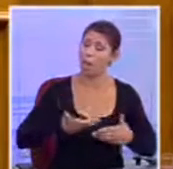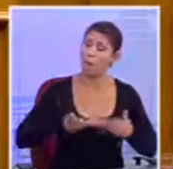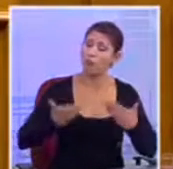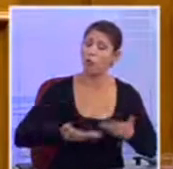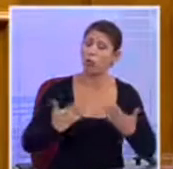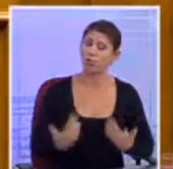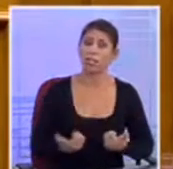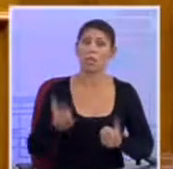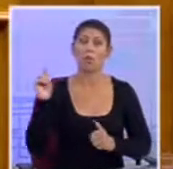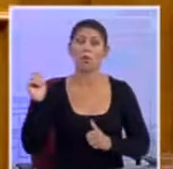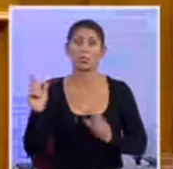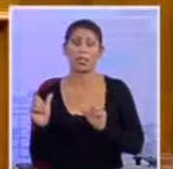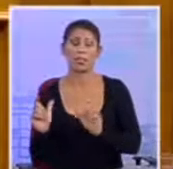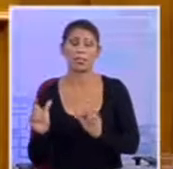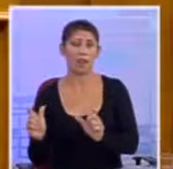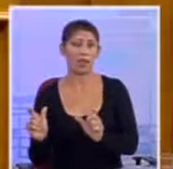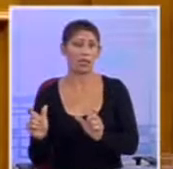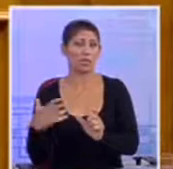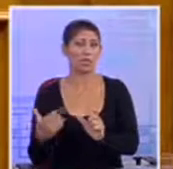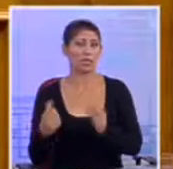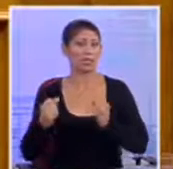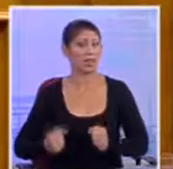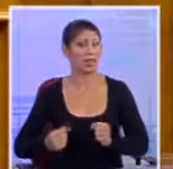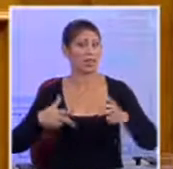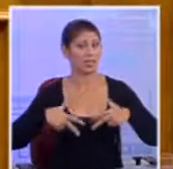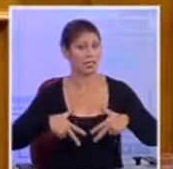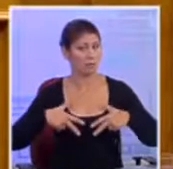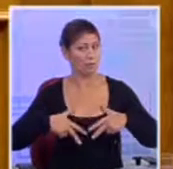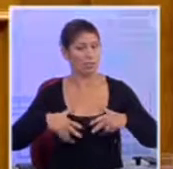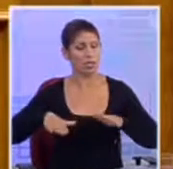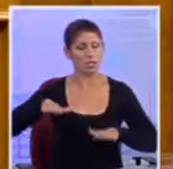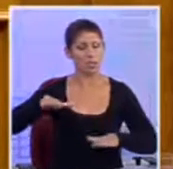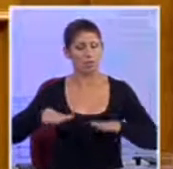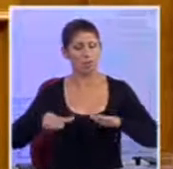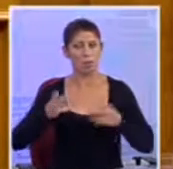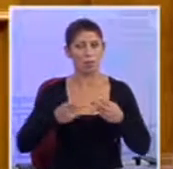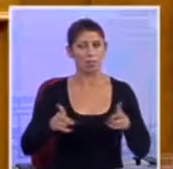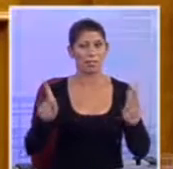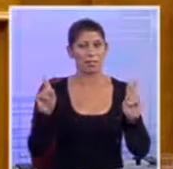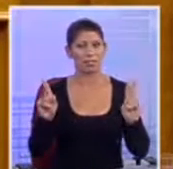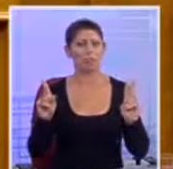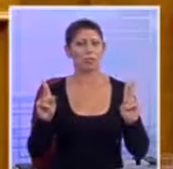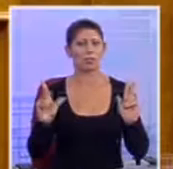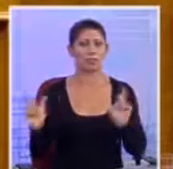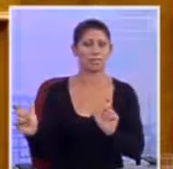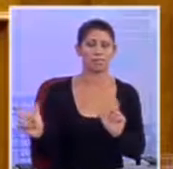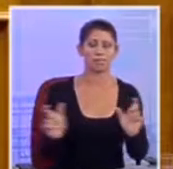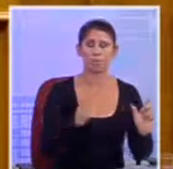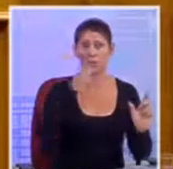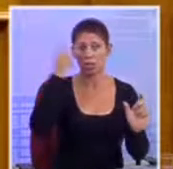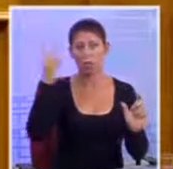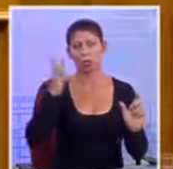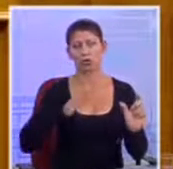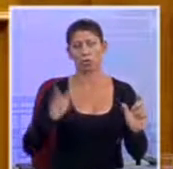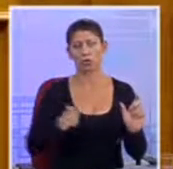πολιτική ασφάλειας να αντικατοπτρίζει τις θέσεις της κυβέρνησης και να ισορροπεί με τις ελευθερίες και την περιφρούρηση των δικαιωμάτων των